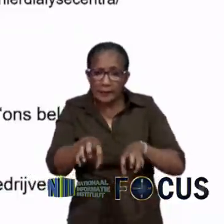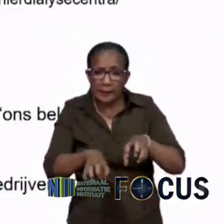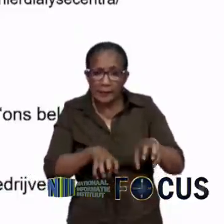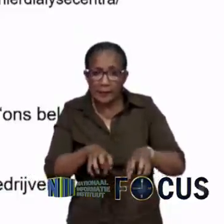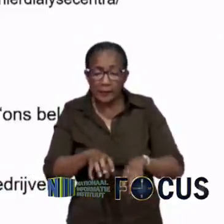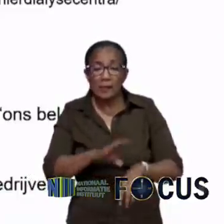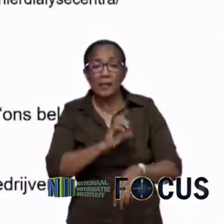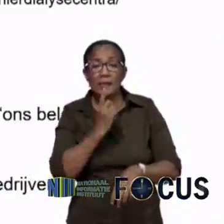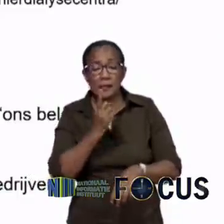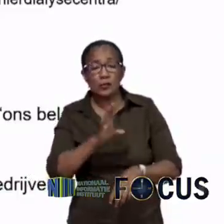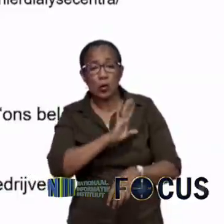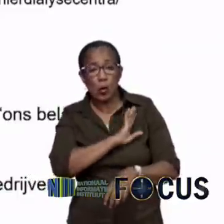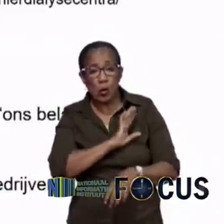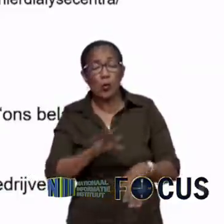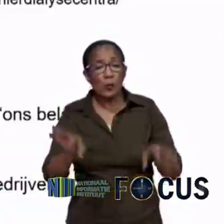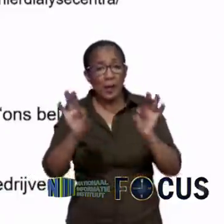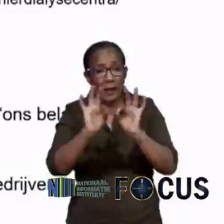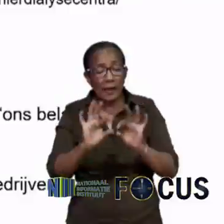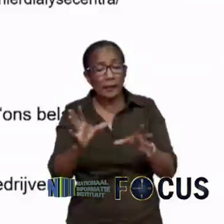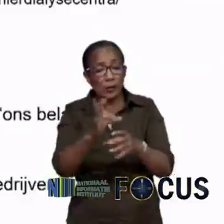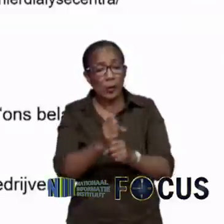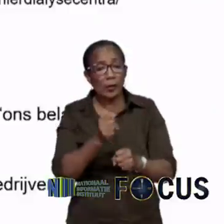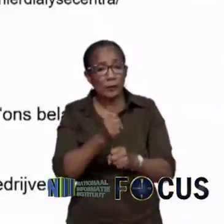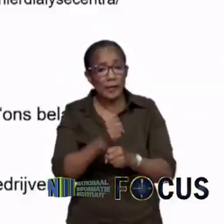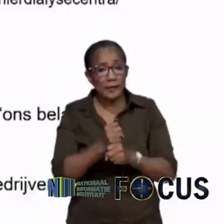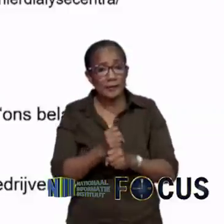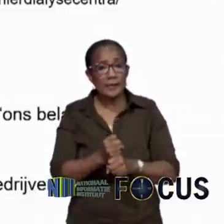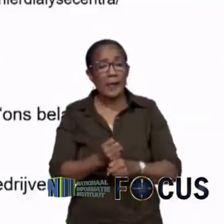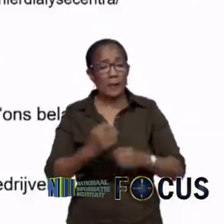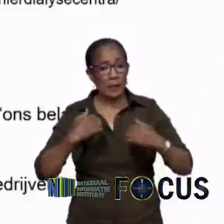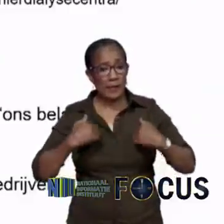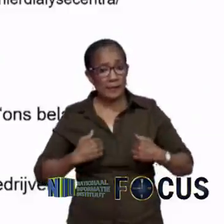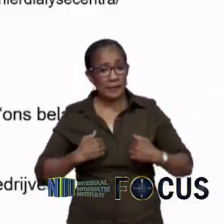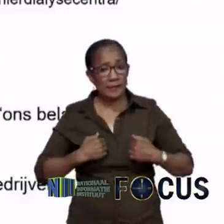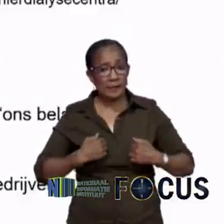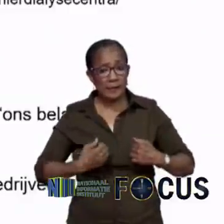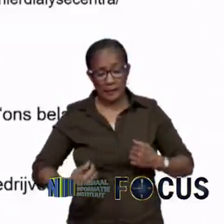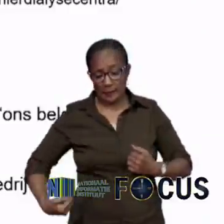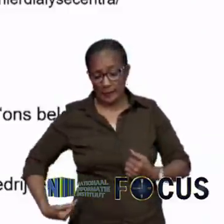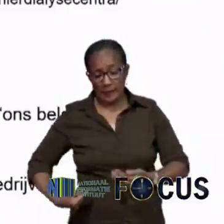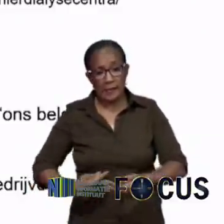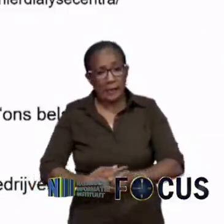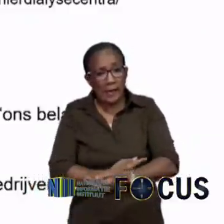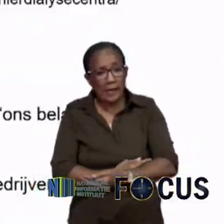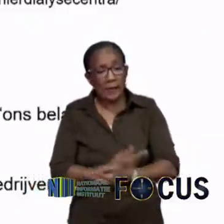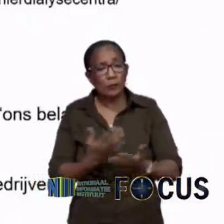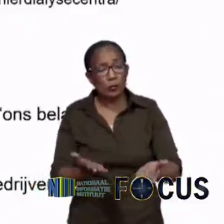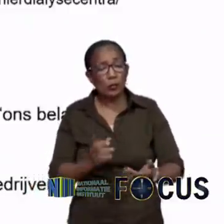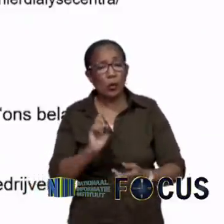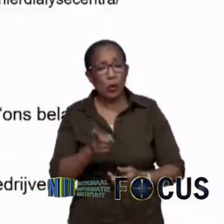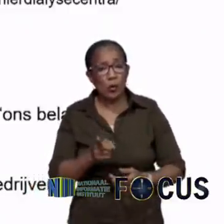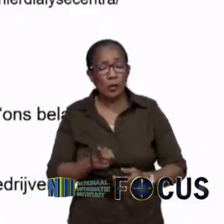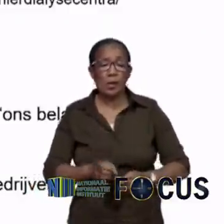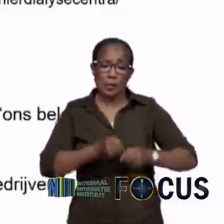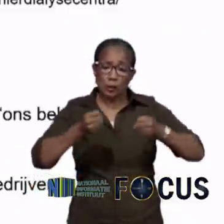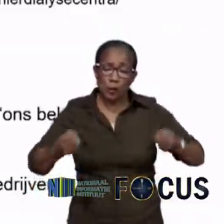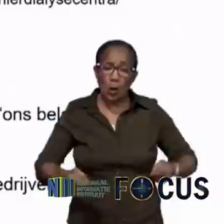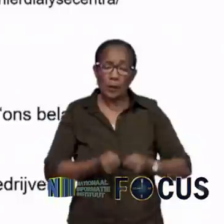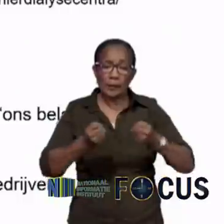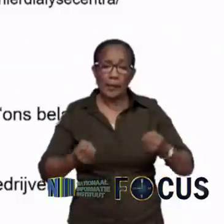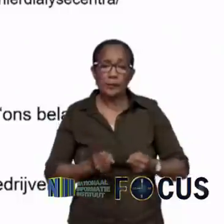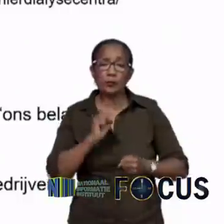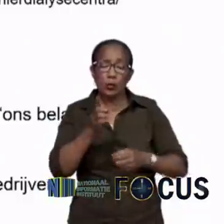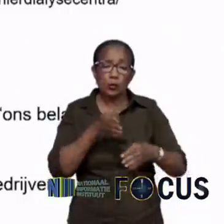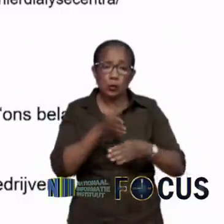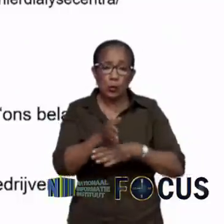die nou een essentiële dienst, dus massa moest dialyseren ook toe. Wat essentiële dienst, wat organisaties moest